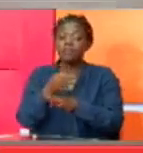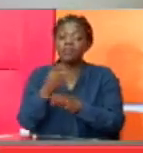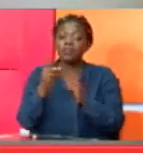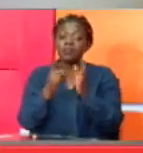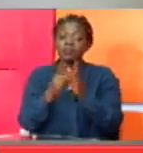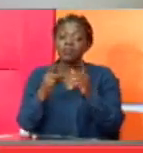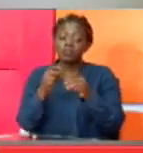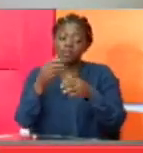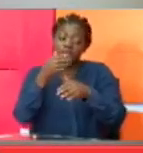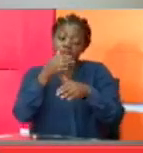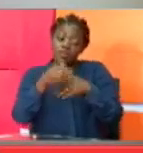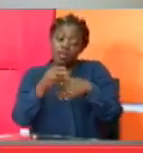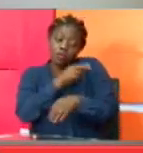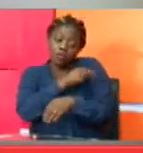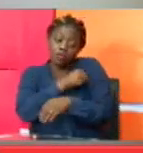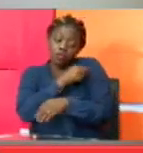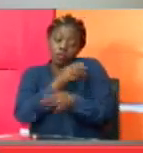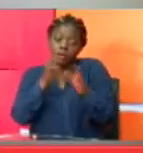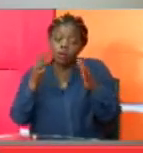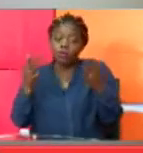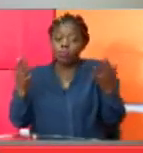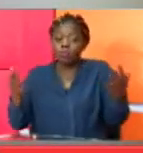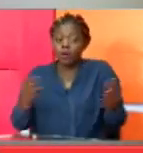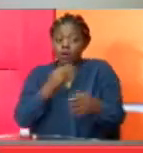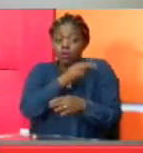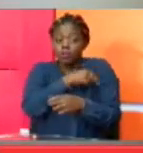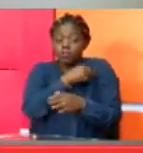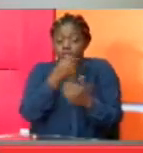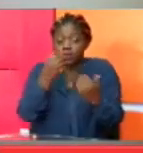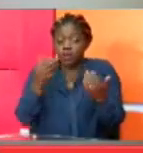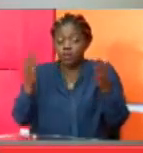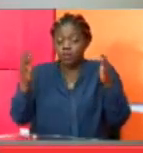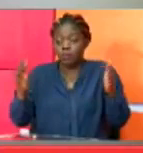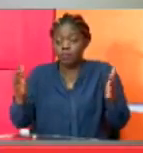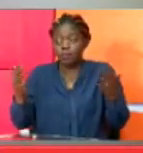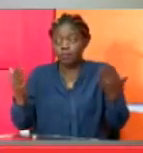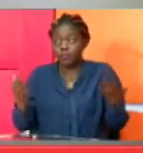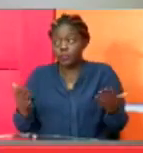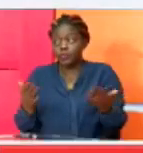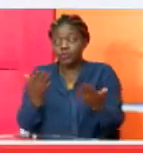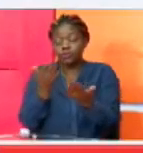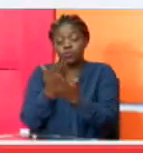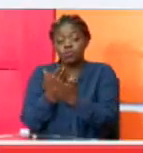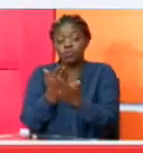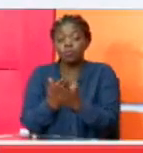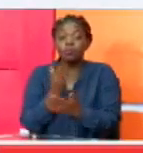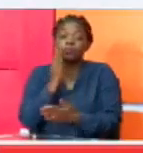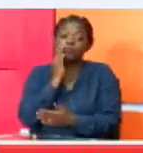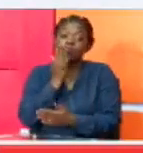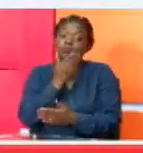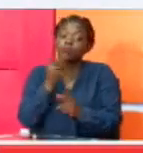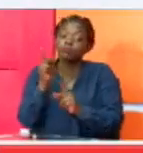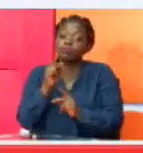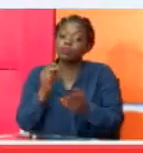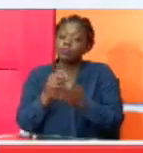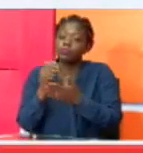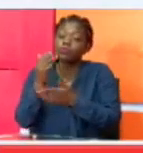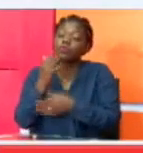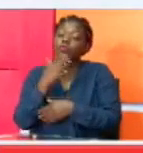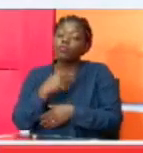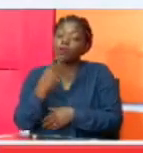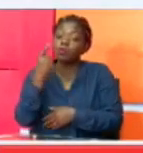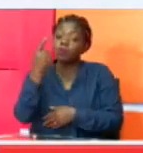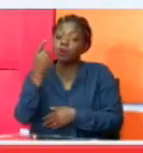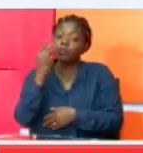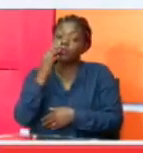okulira ne dwaliro lye Mulago bano be tusanze mu dwaliro kulwe Mulago bawanja gidda bazira kisoko baddukirira kubanga kibeta gisaka kadde kensimbi